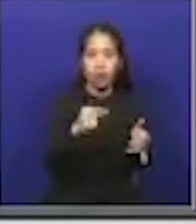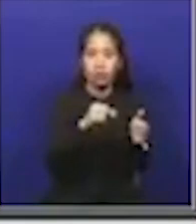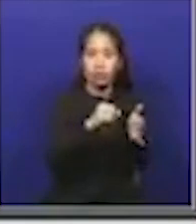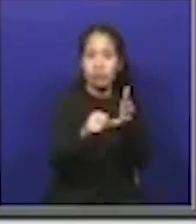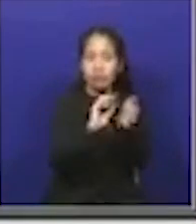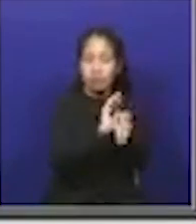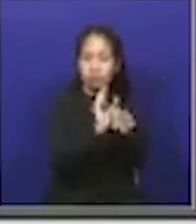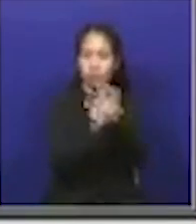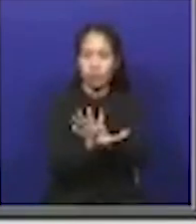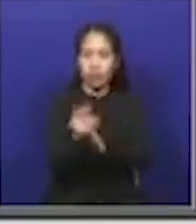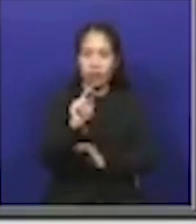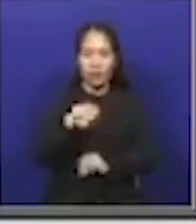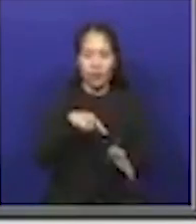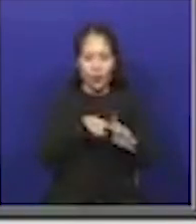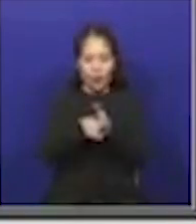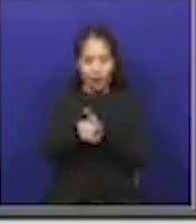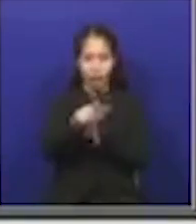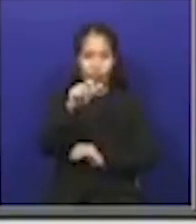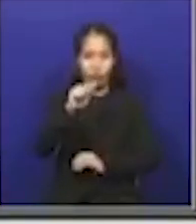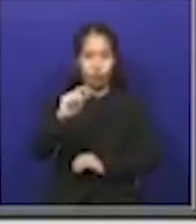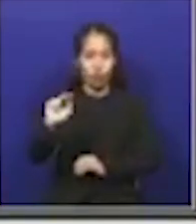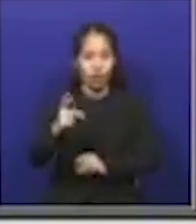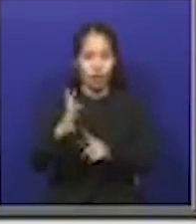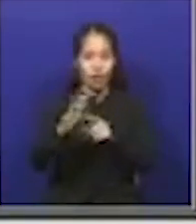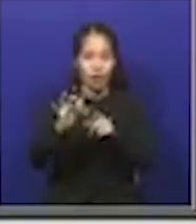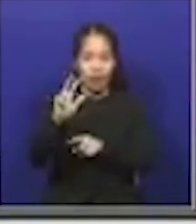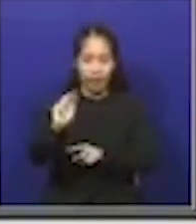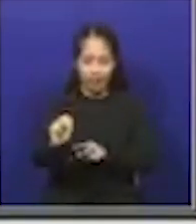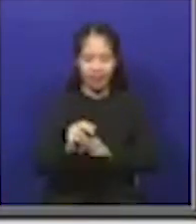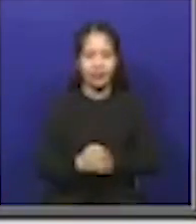รัสอู่ฮั่นต่อมา